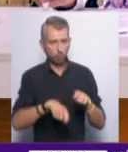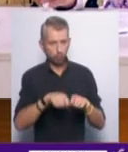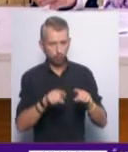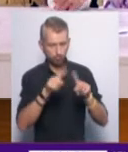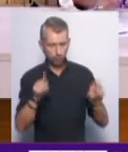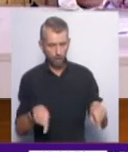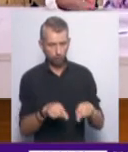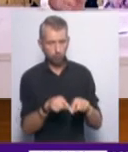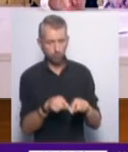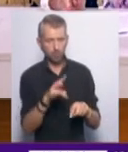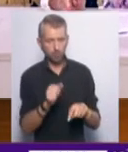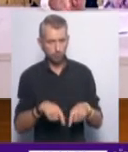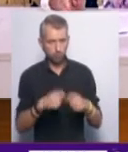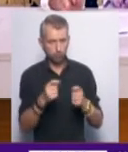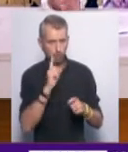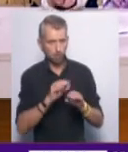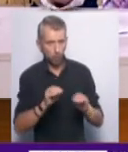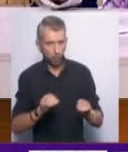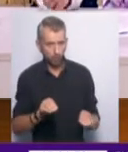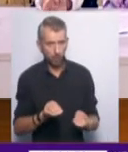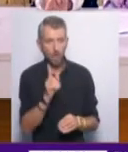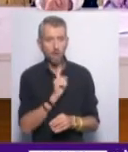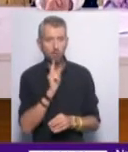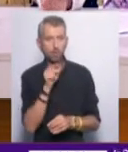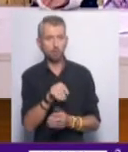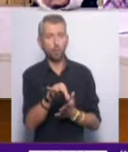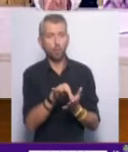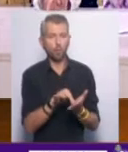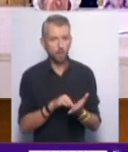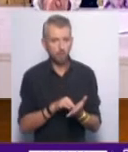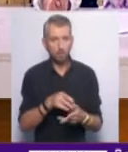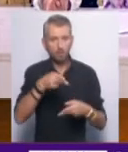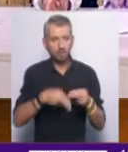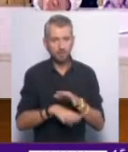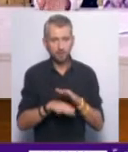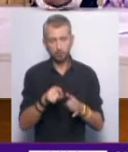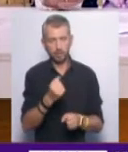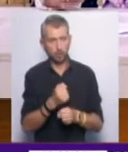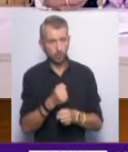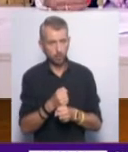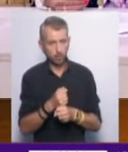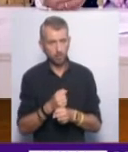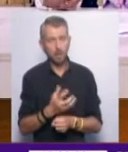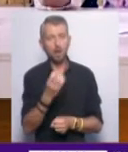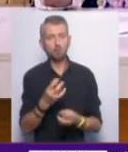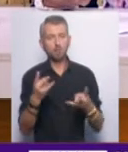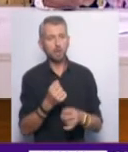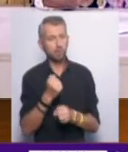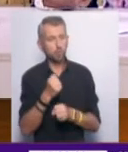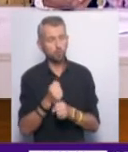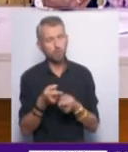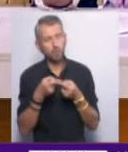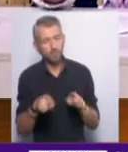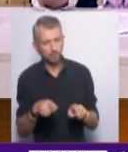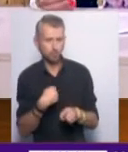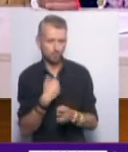карточку на порушення благоустрою, поки вони одразу не закінчують ці роботи. А ще треба робити, мабуть, по-іншому, я